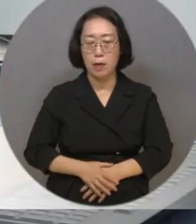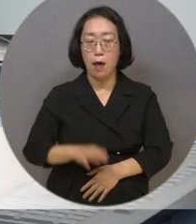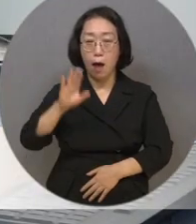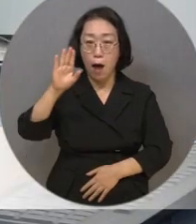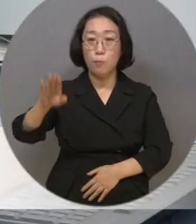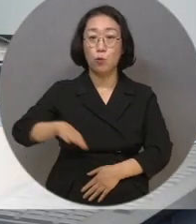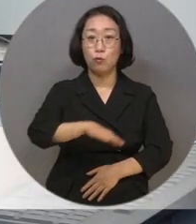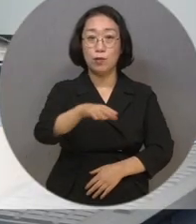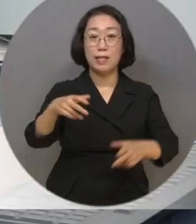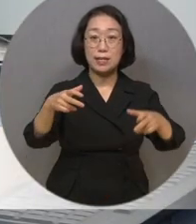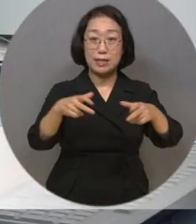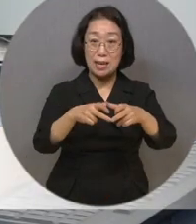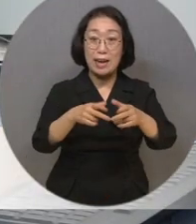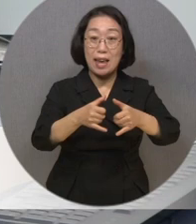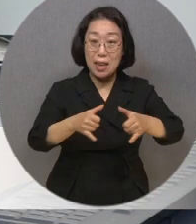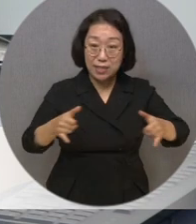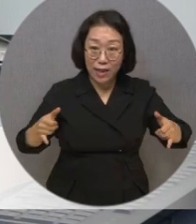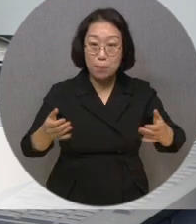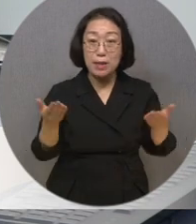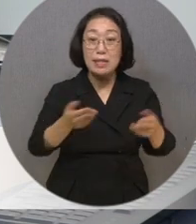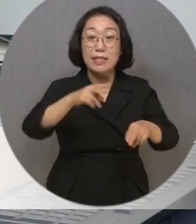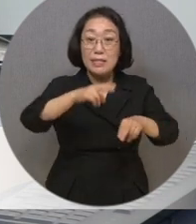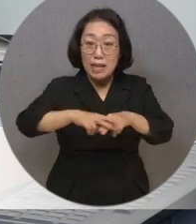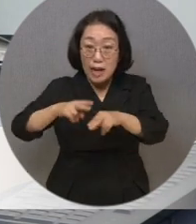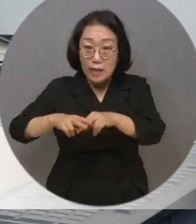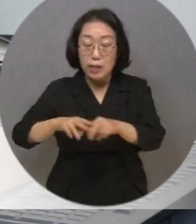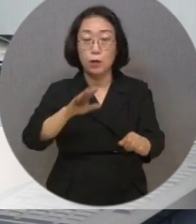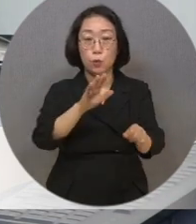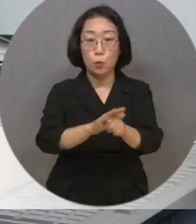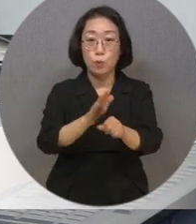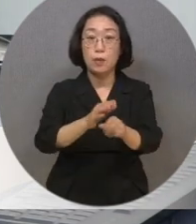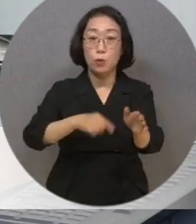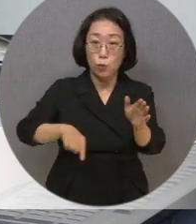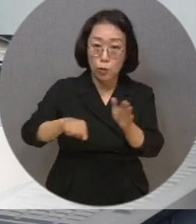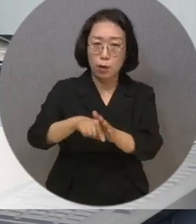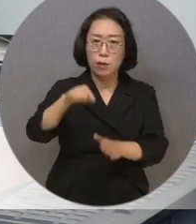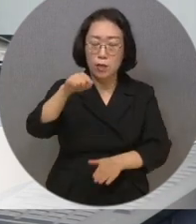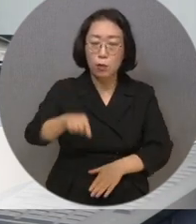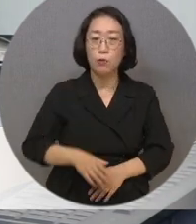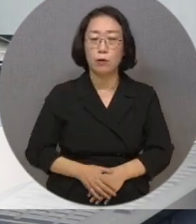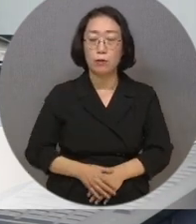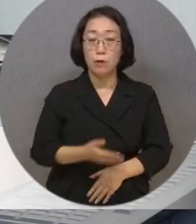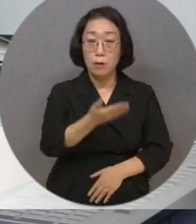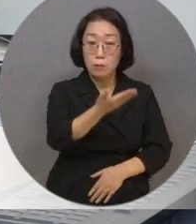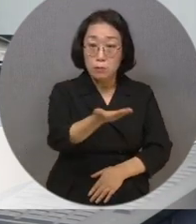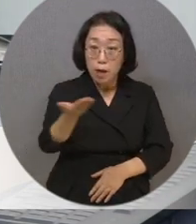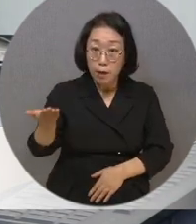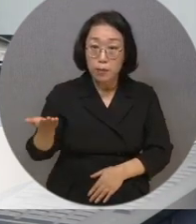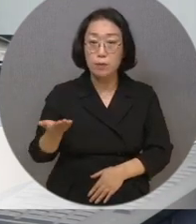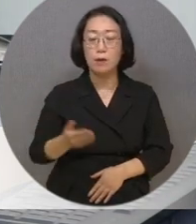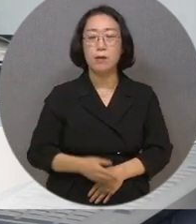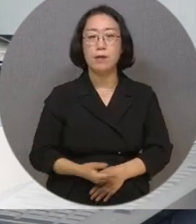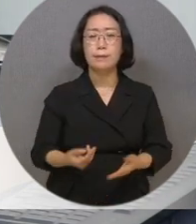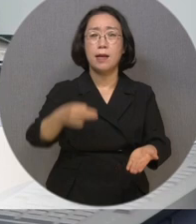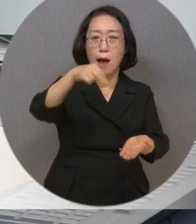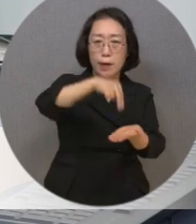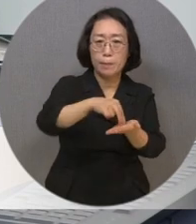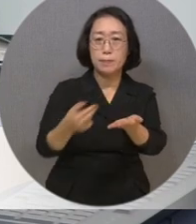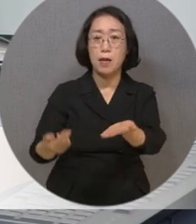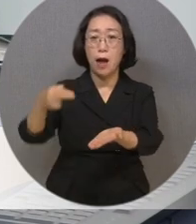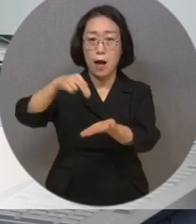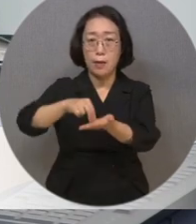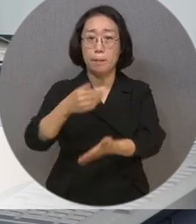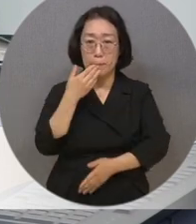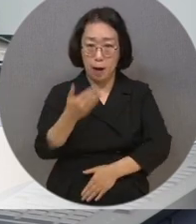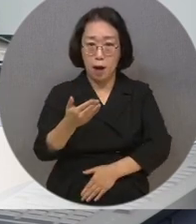우리 장애인들에게 좀 직업을 가질 수 있게끔 해준다는 부분들은 결국은 이 사람들이 자립을 할 수 있고 또